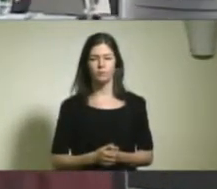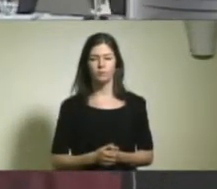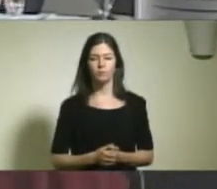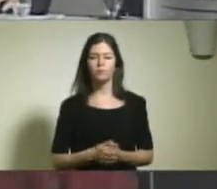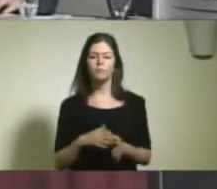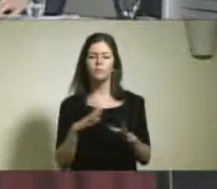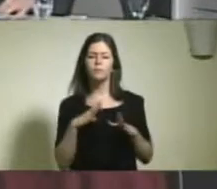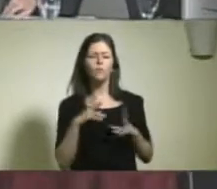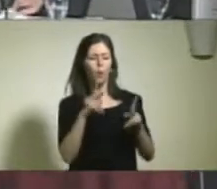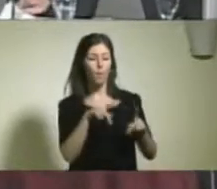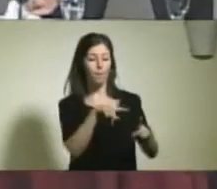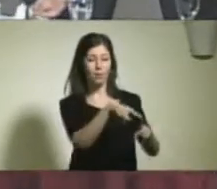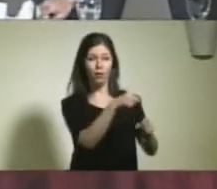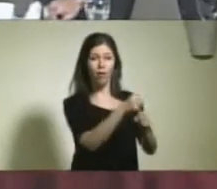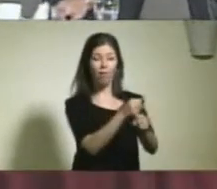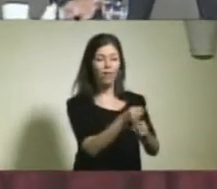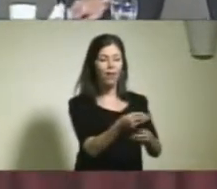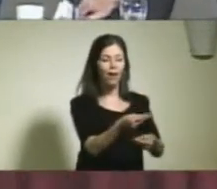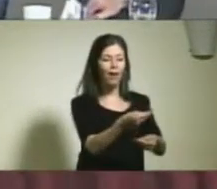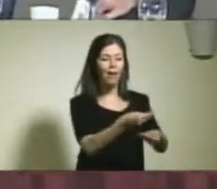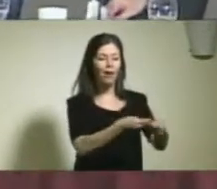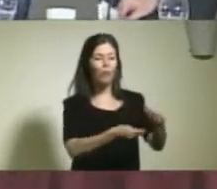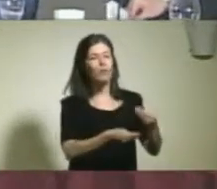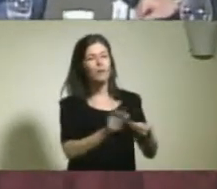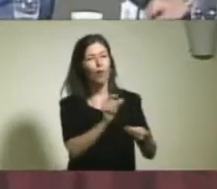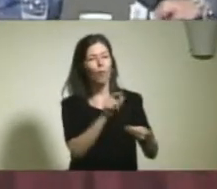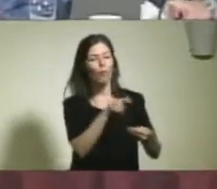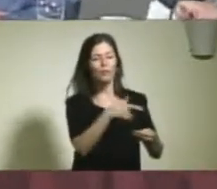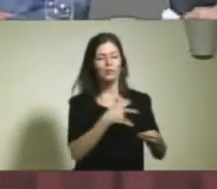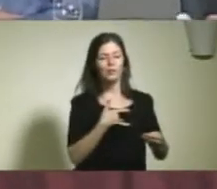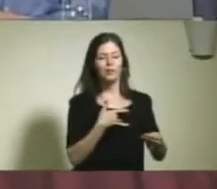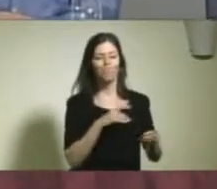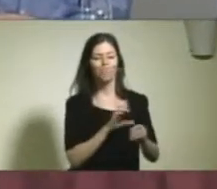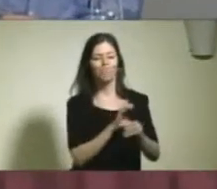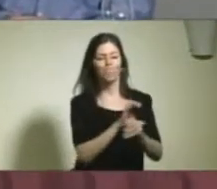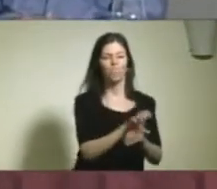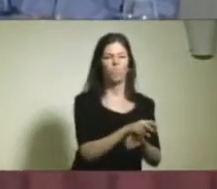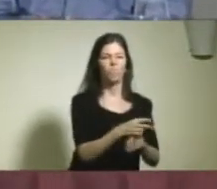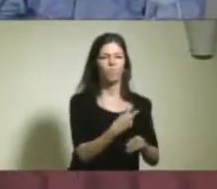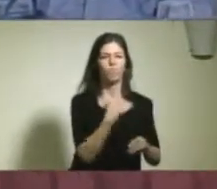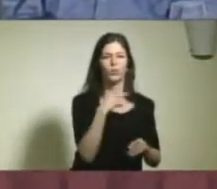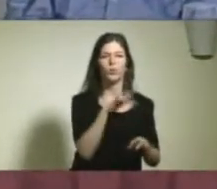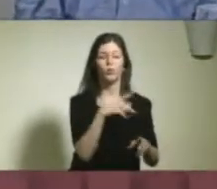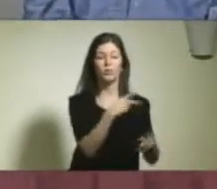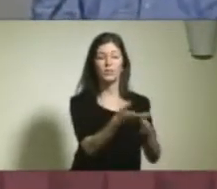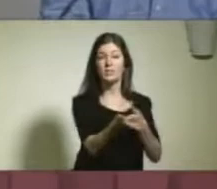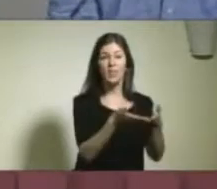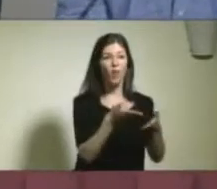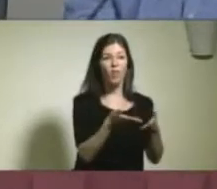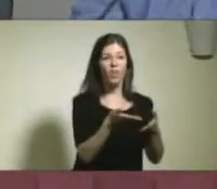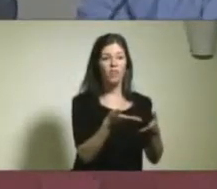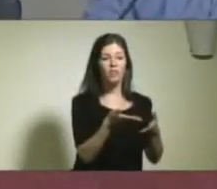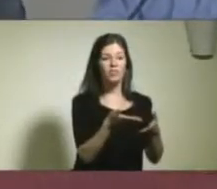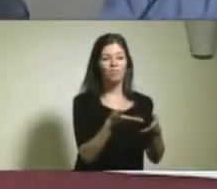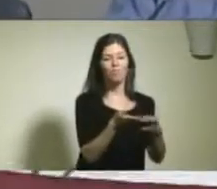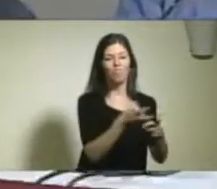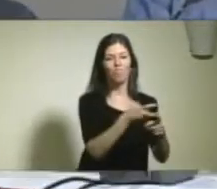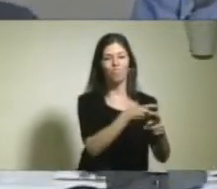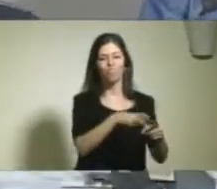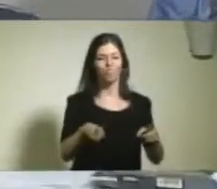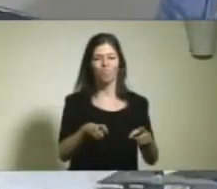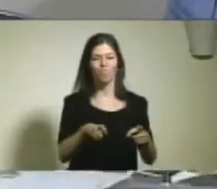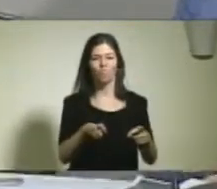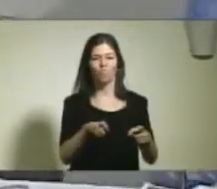commercial aussi un peu contraints et forcés parce que leur service qui n'était pas commercial a été supprimé, donc ils ont